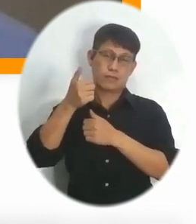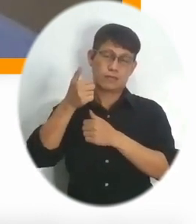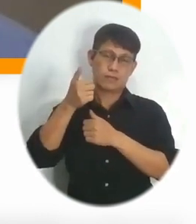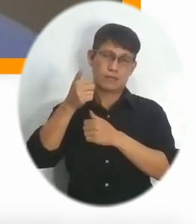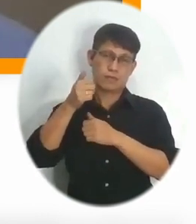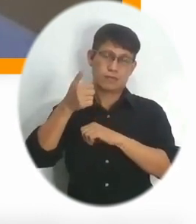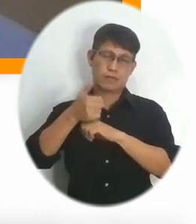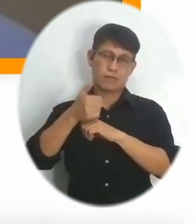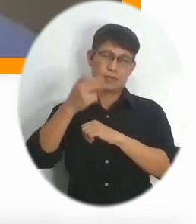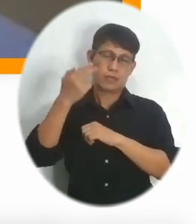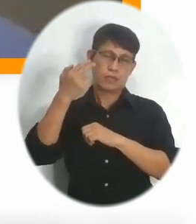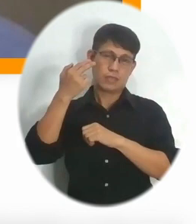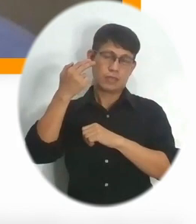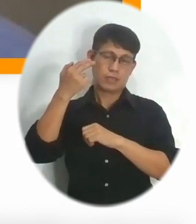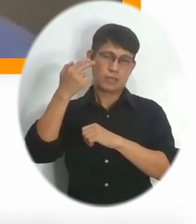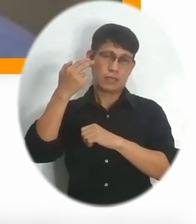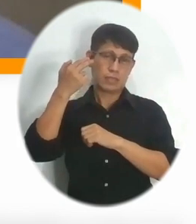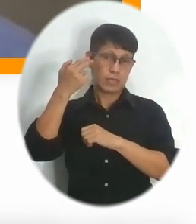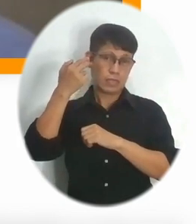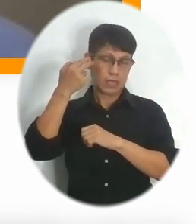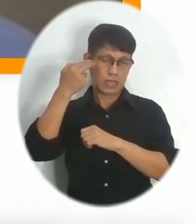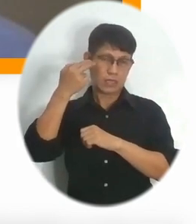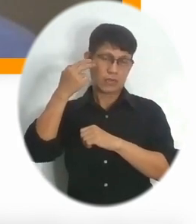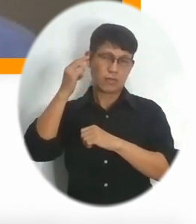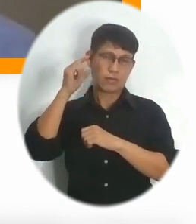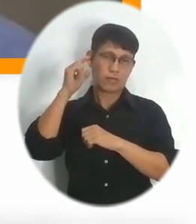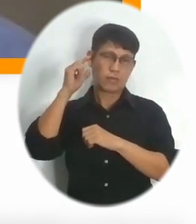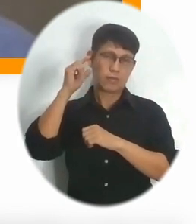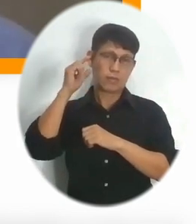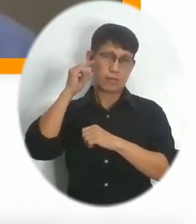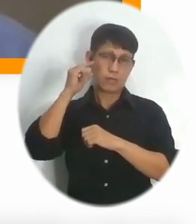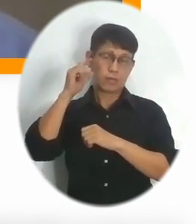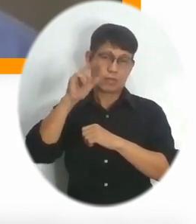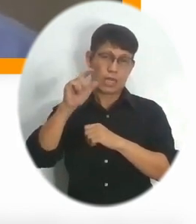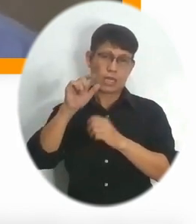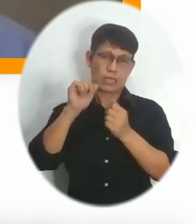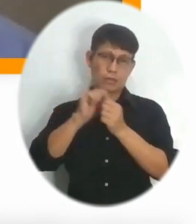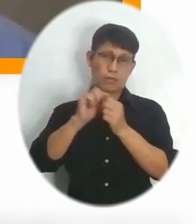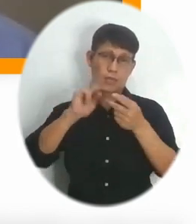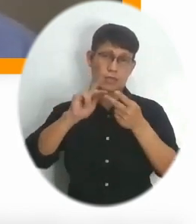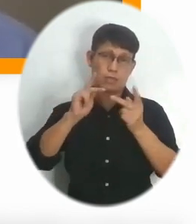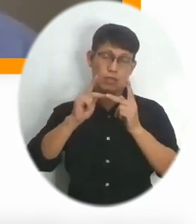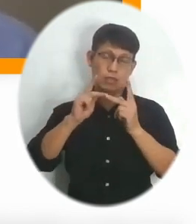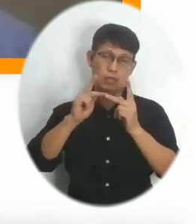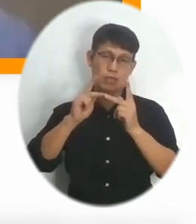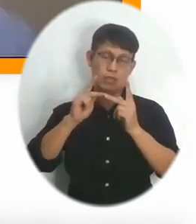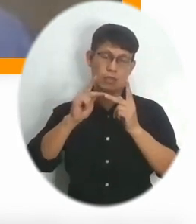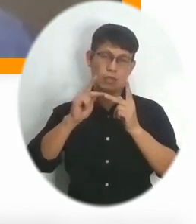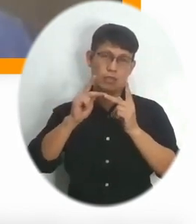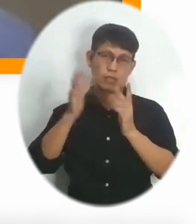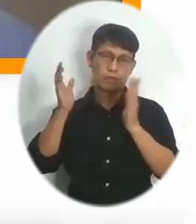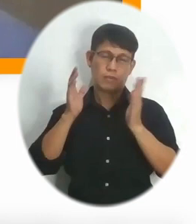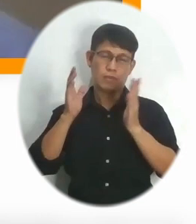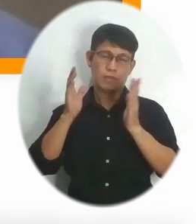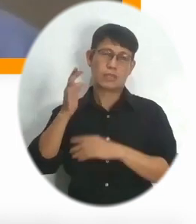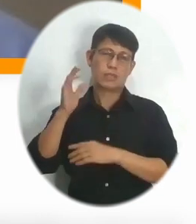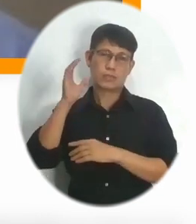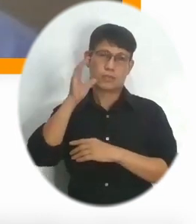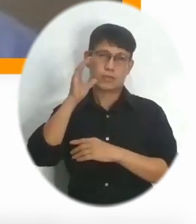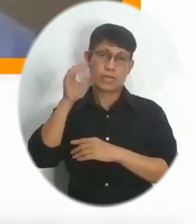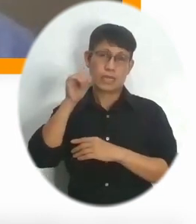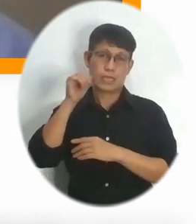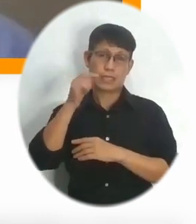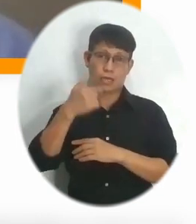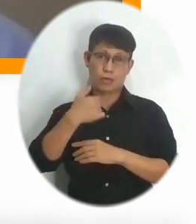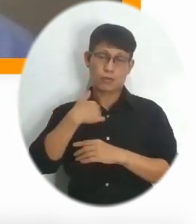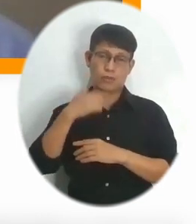ng chairman ng aming foundation, Kapwa Comarco Foundation, si Atty. Felipe Henry Gozon, ang aking partner sa public